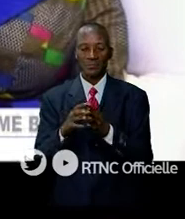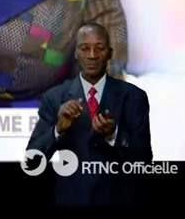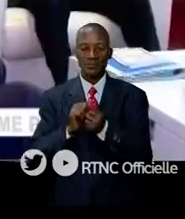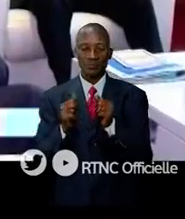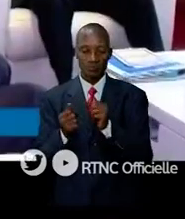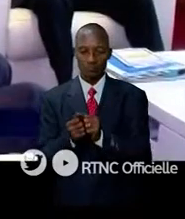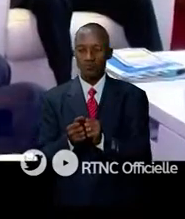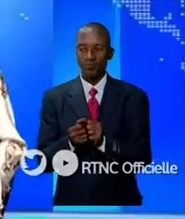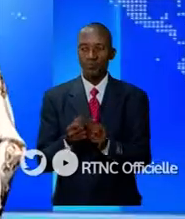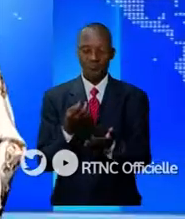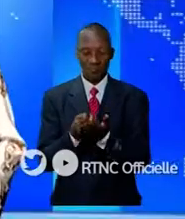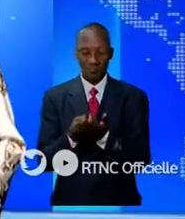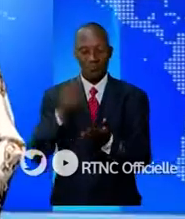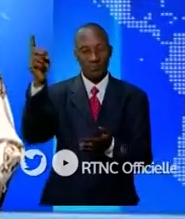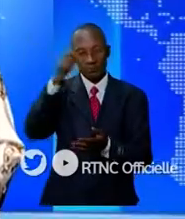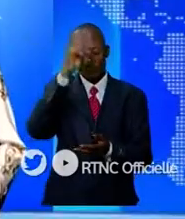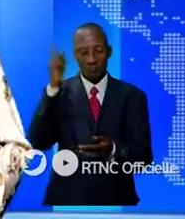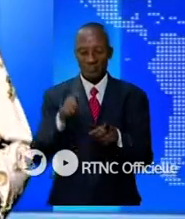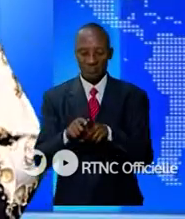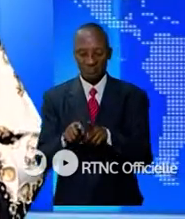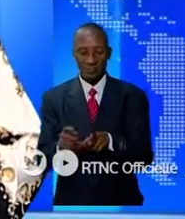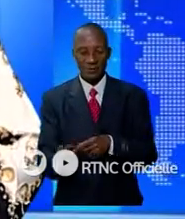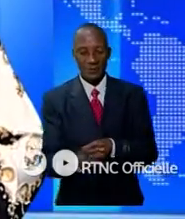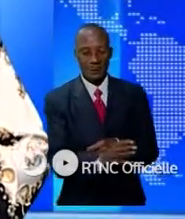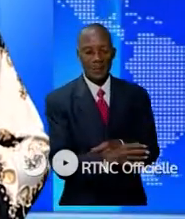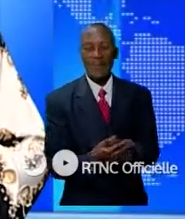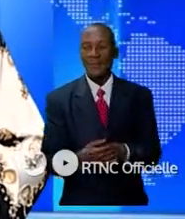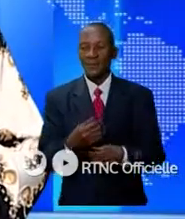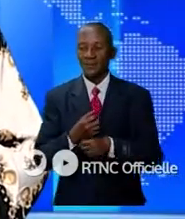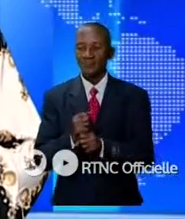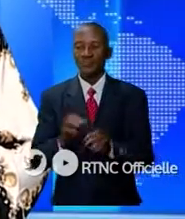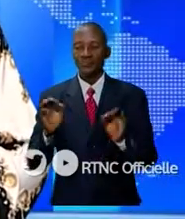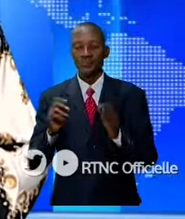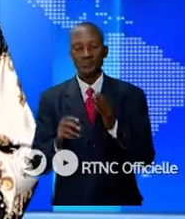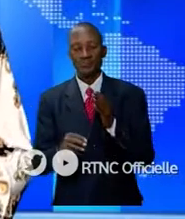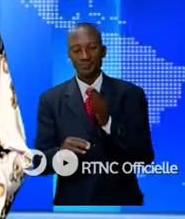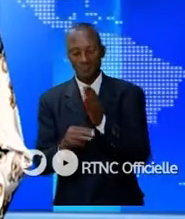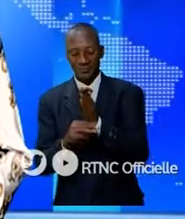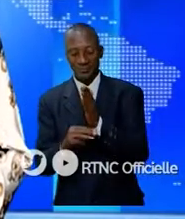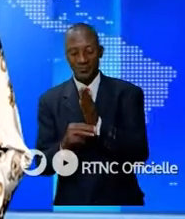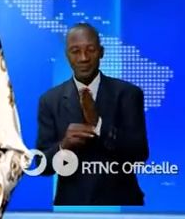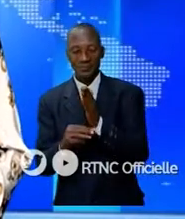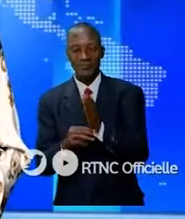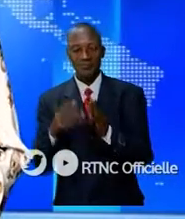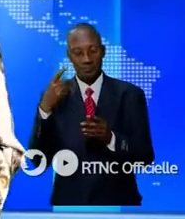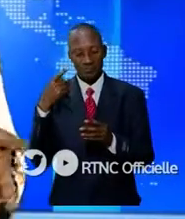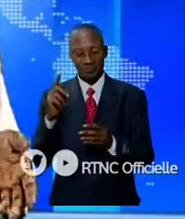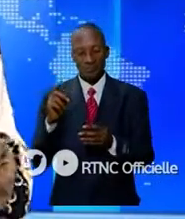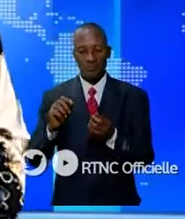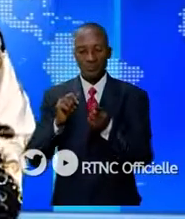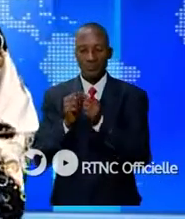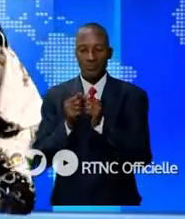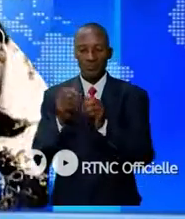l'échelle internationale. Mettre en place des mécanismes pour préserver l'État congolais de la criminalité